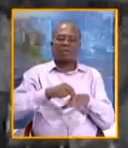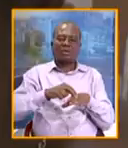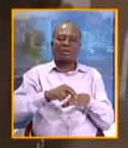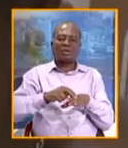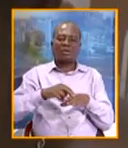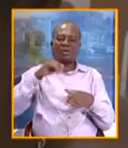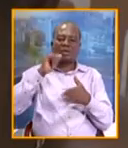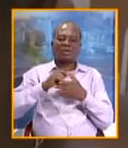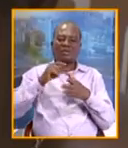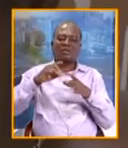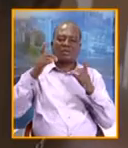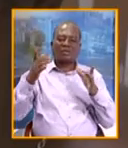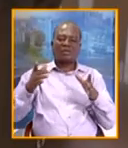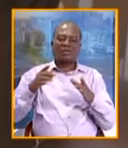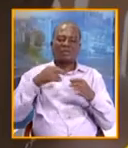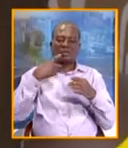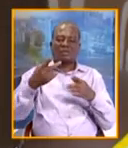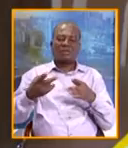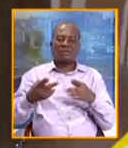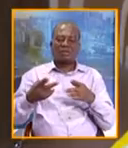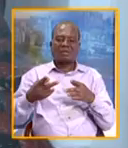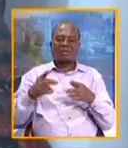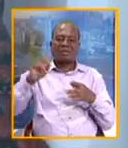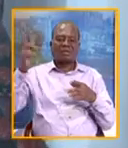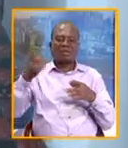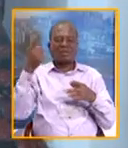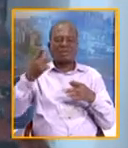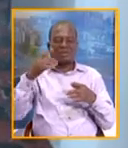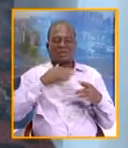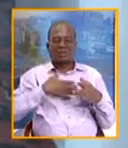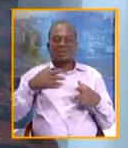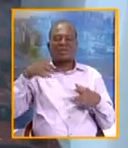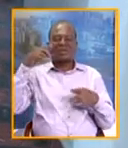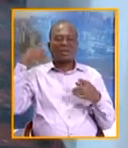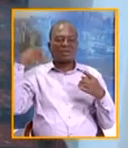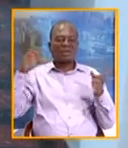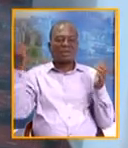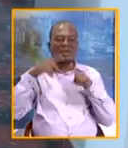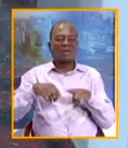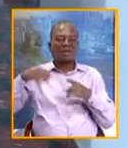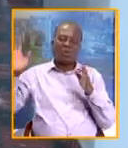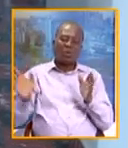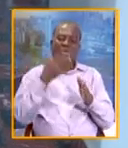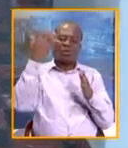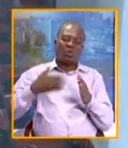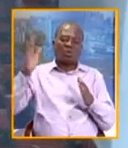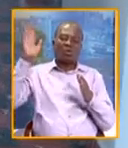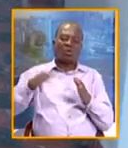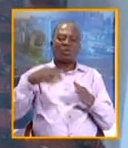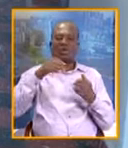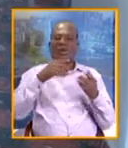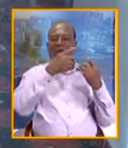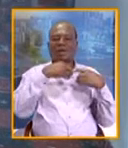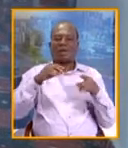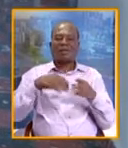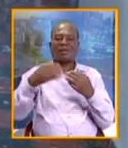septuagénaire se rappelle encore des premier frisson ressenti à l'entendre de l'hymne national alors qu'elle